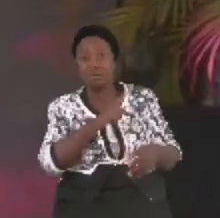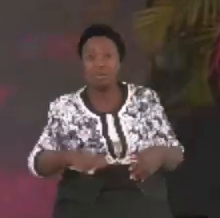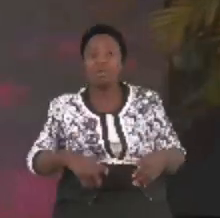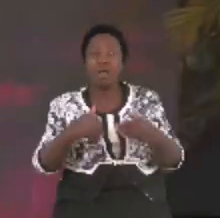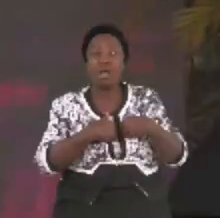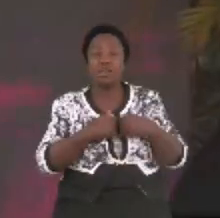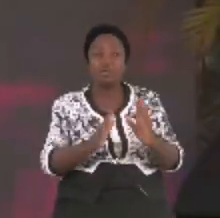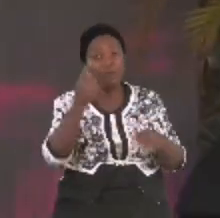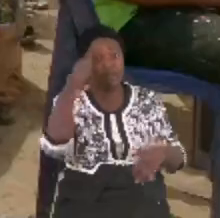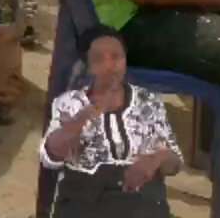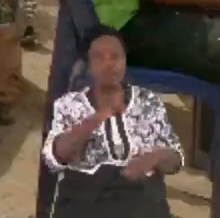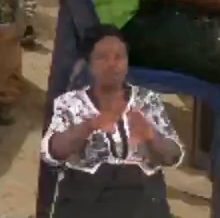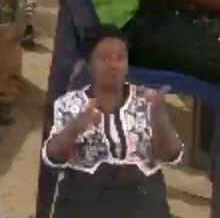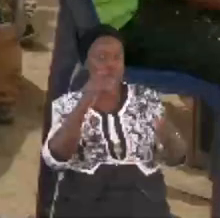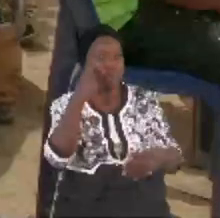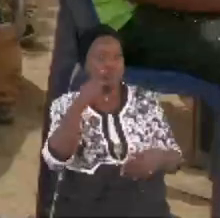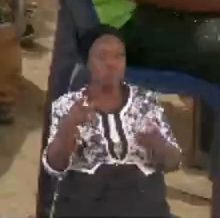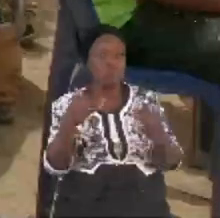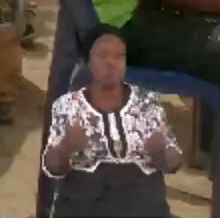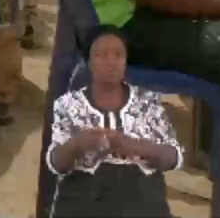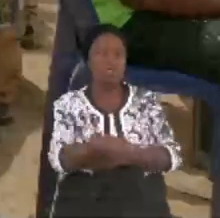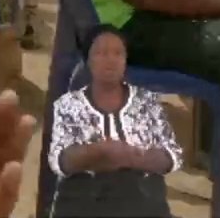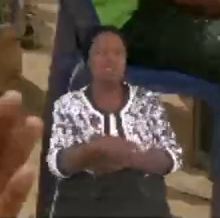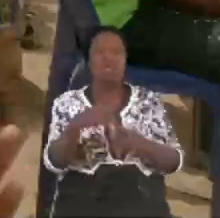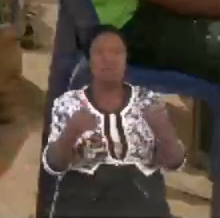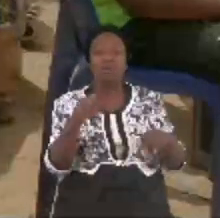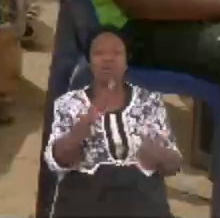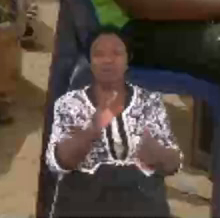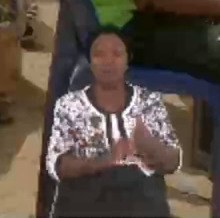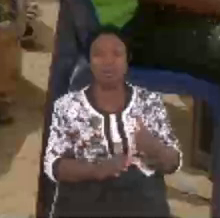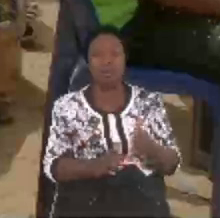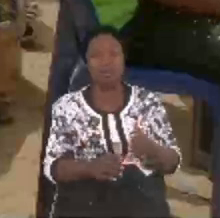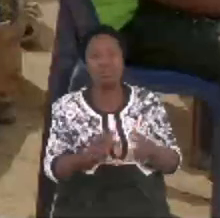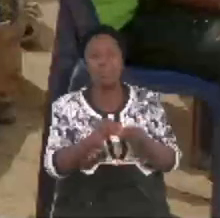toi, il va ouvrir tes yeux aujourd'hui. Neuvièmement,